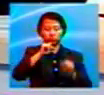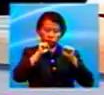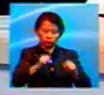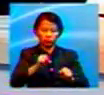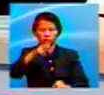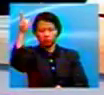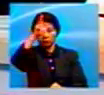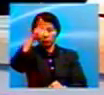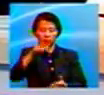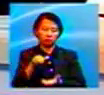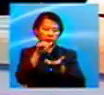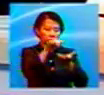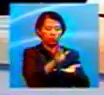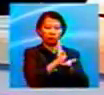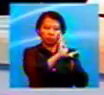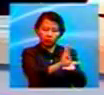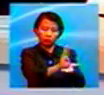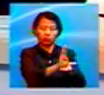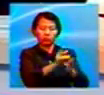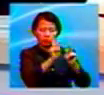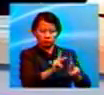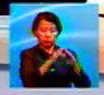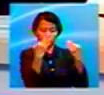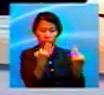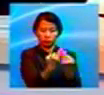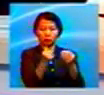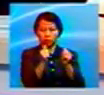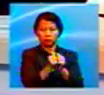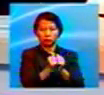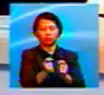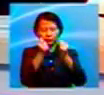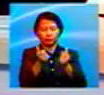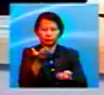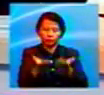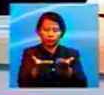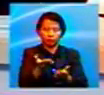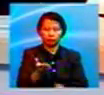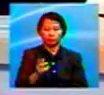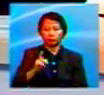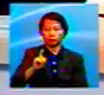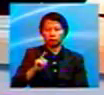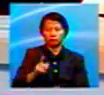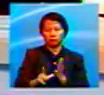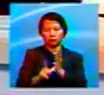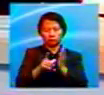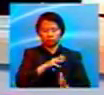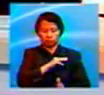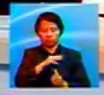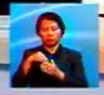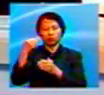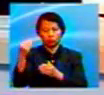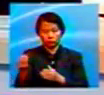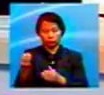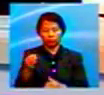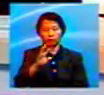membolehkan kerajaan menyalurkan bantuan yang diperlukan pihak keluarga terpabit dengan secepat mungkin. Timbalan Menteri Luar yang juga pengerusi jawatankuasa